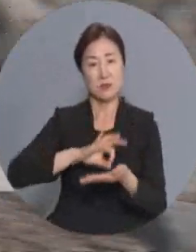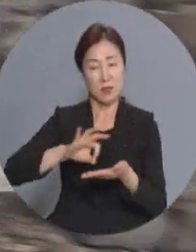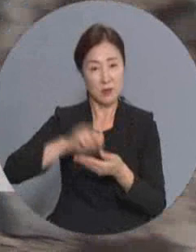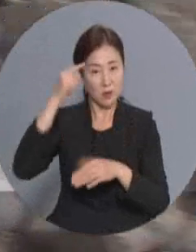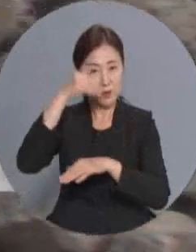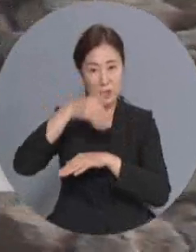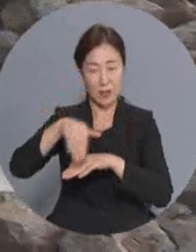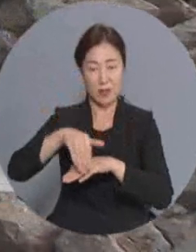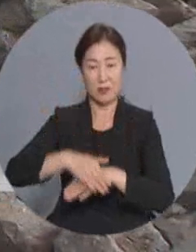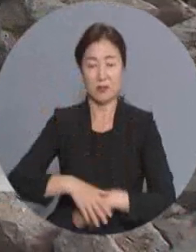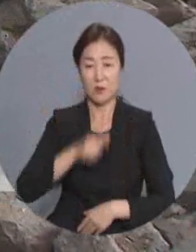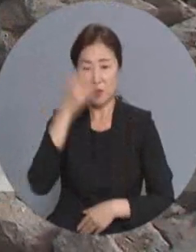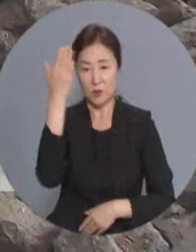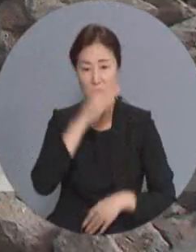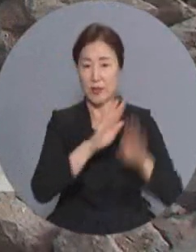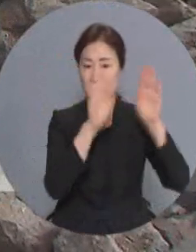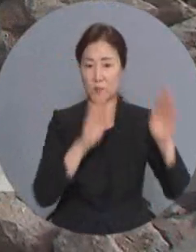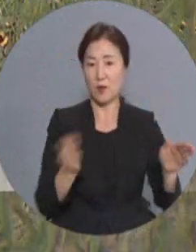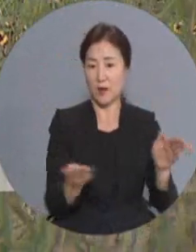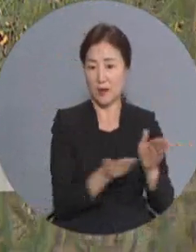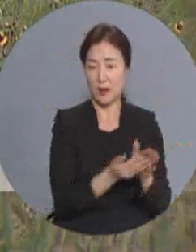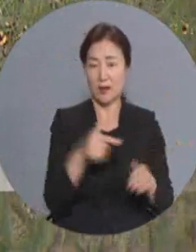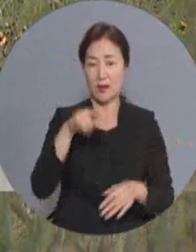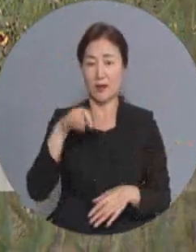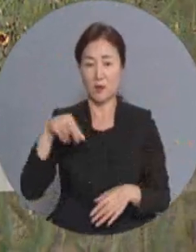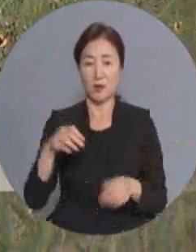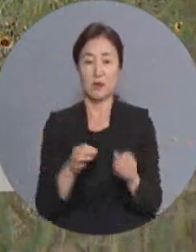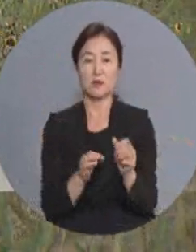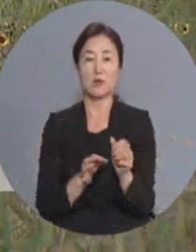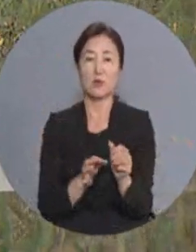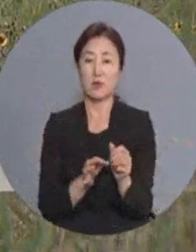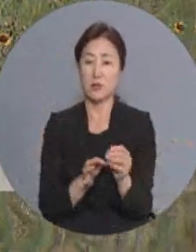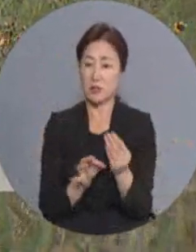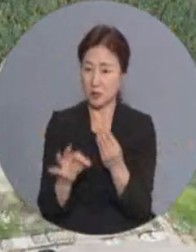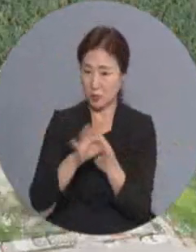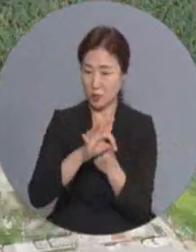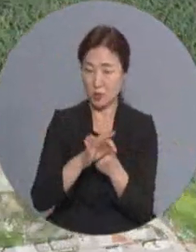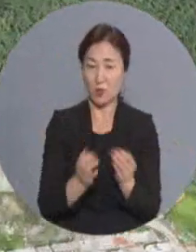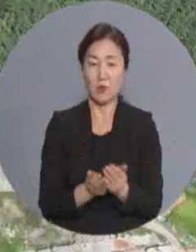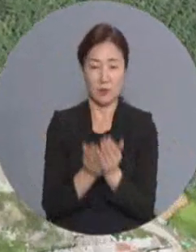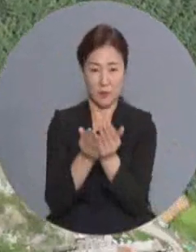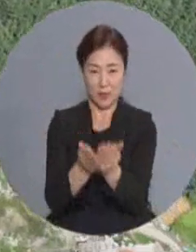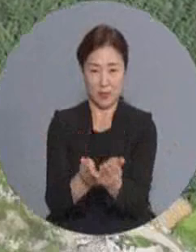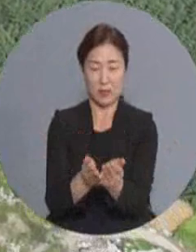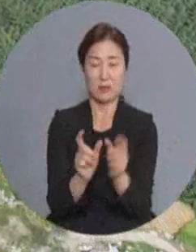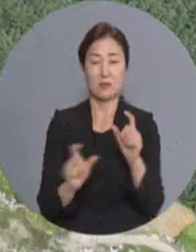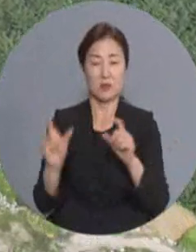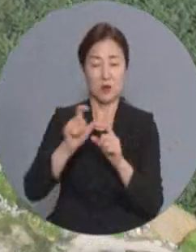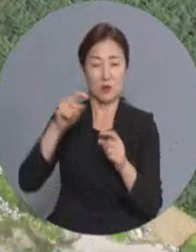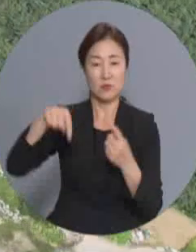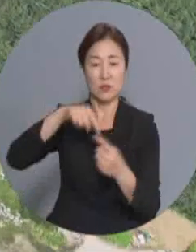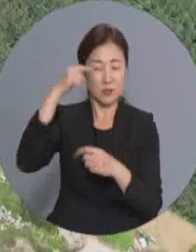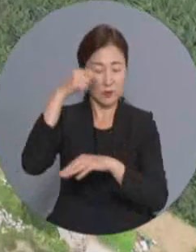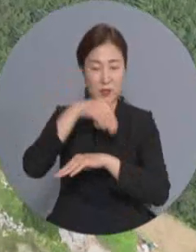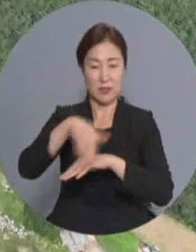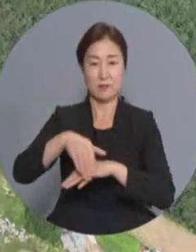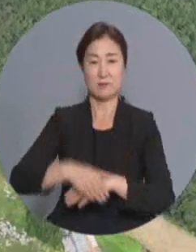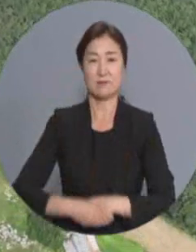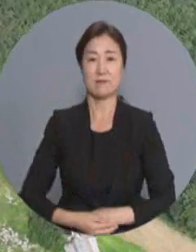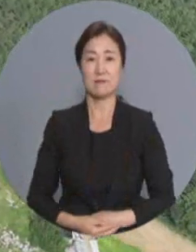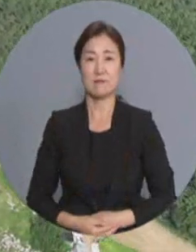활용하고 여수 엑스포 항과 개도 모도를 오가는 부정기 여객선 운항도 검토할 예정이라고